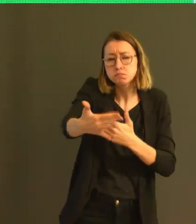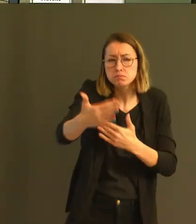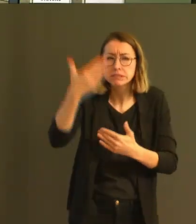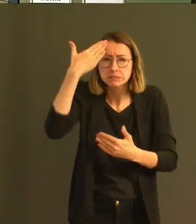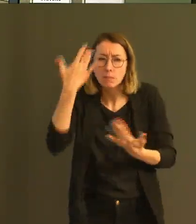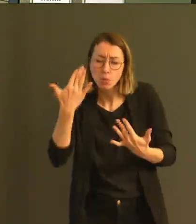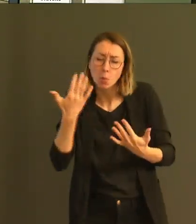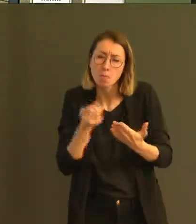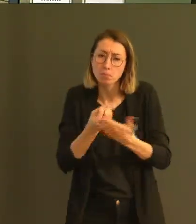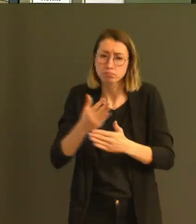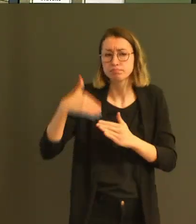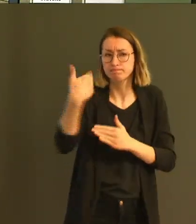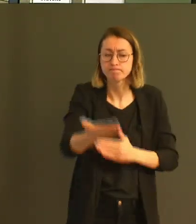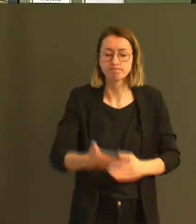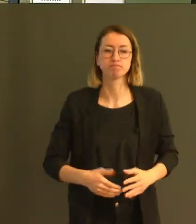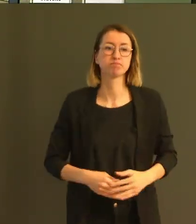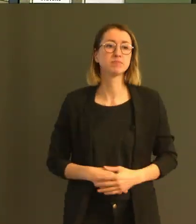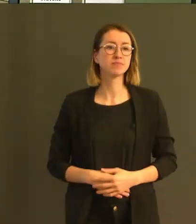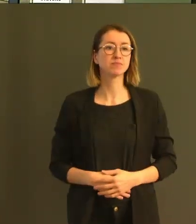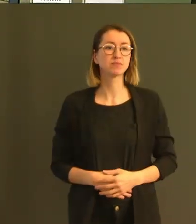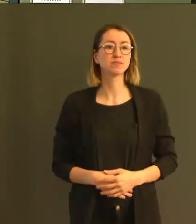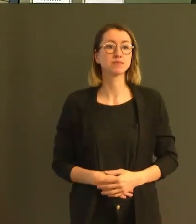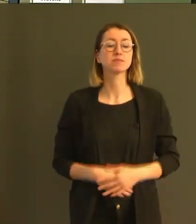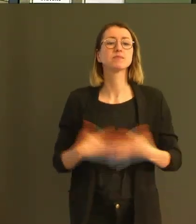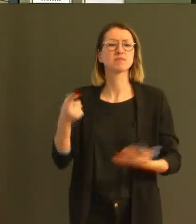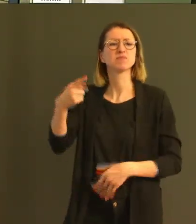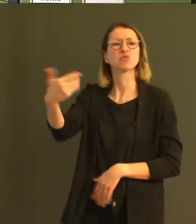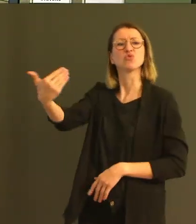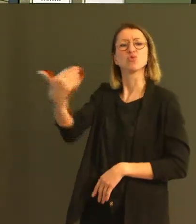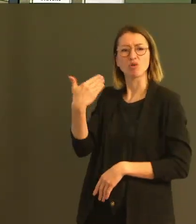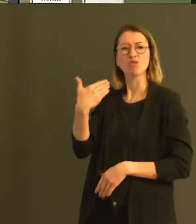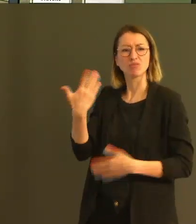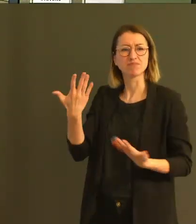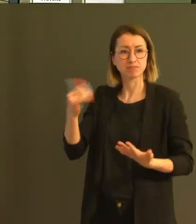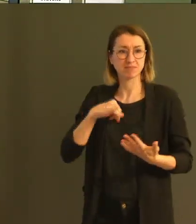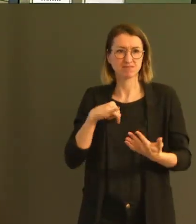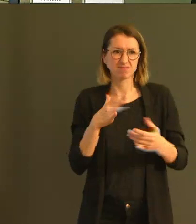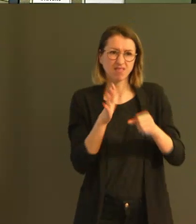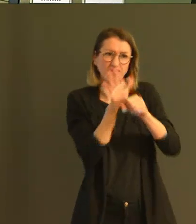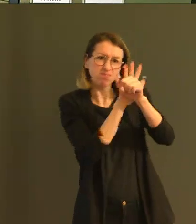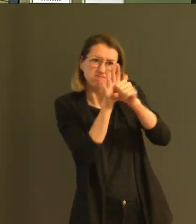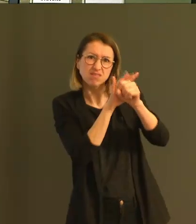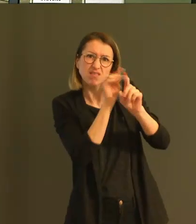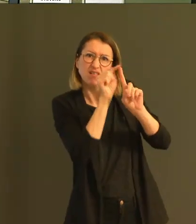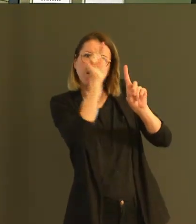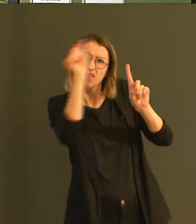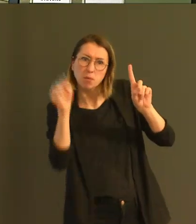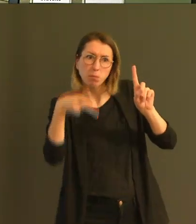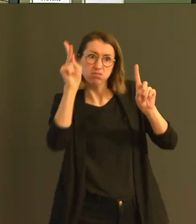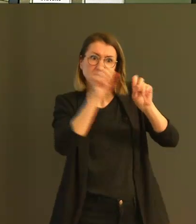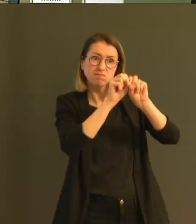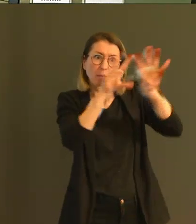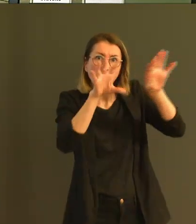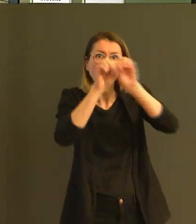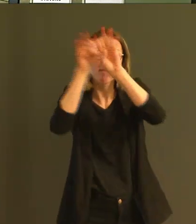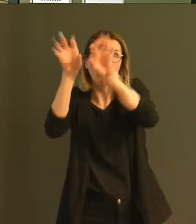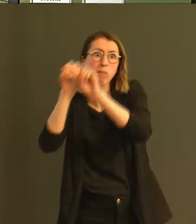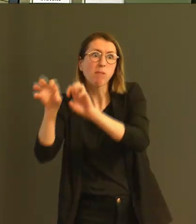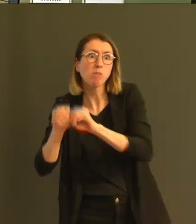des supercluster ont-ils déjà été répertoriés si oui peut-on parler d'une deuxième vague à échelle locale par exemple